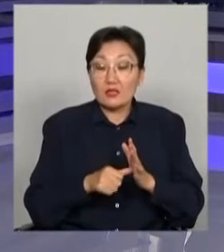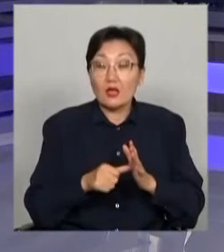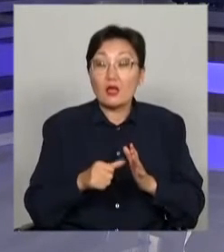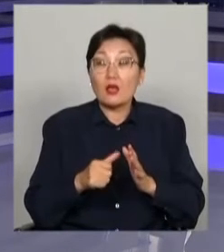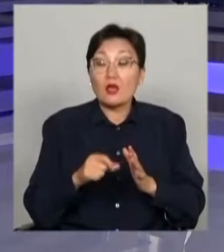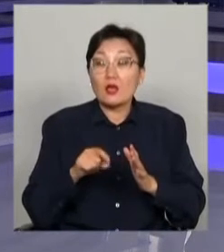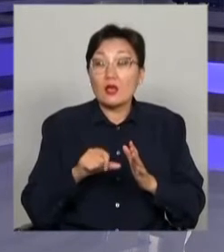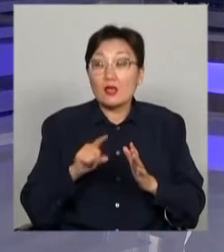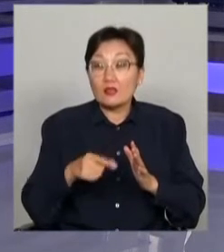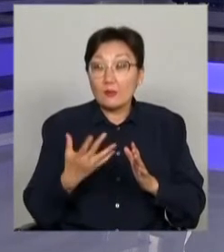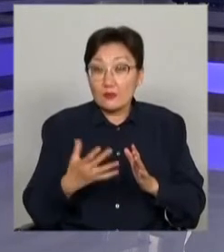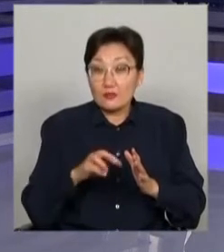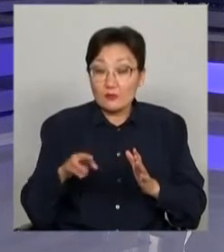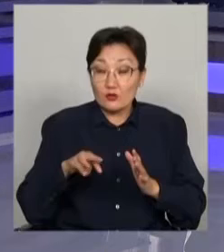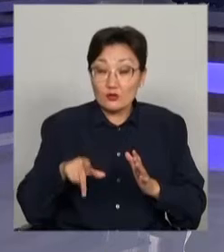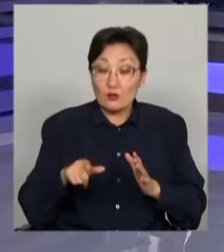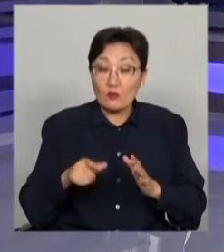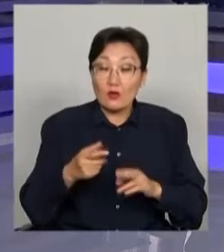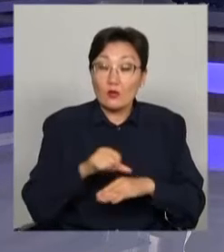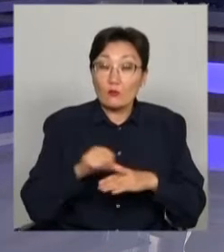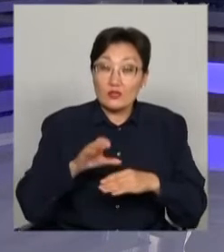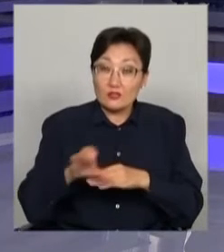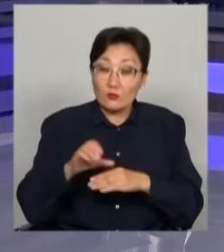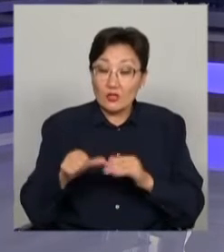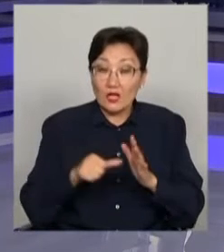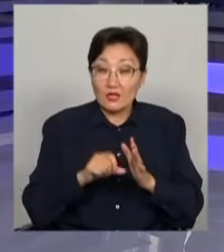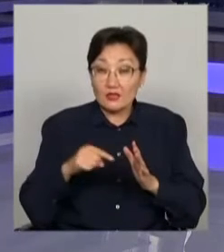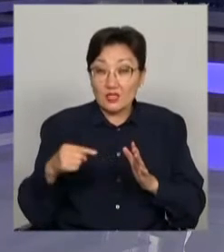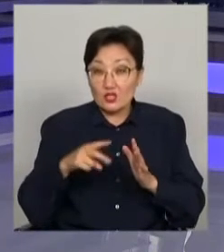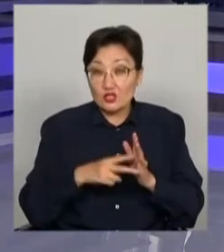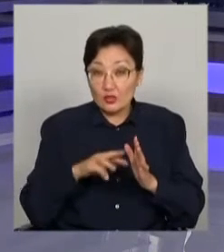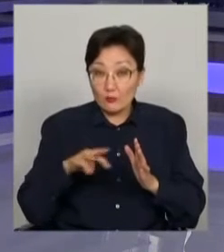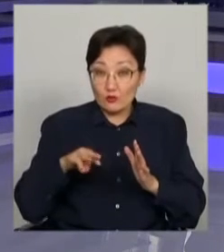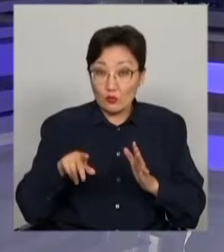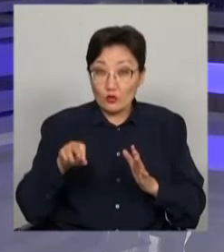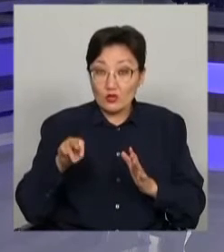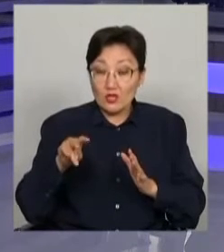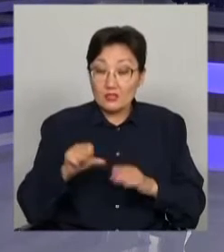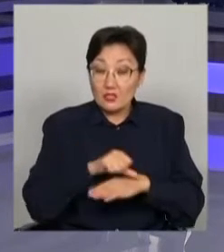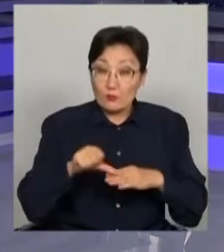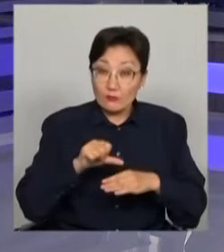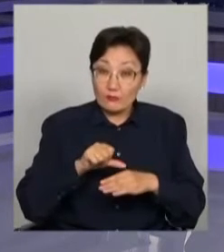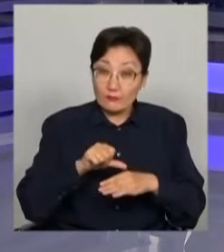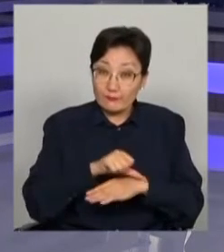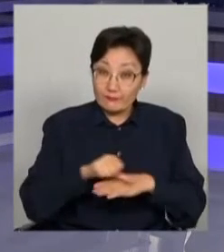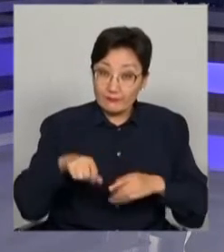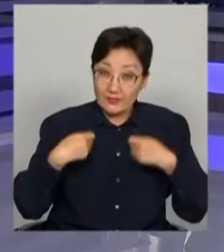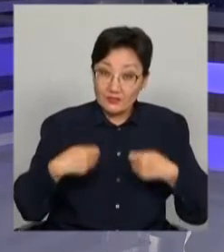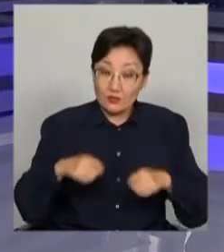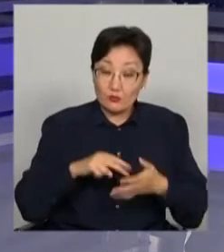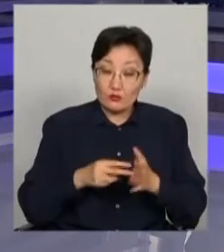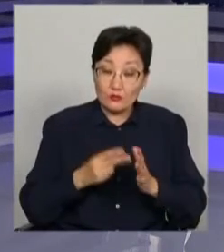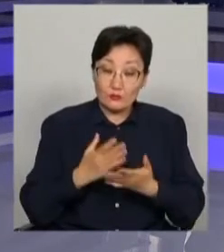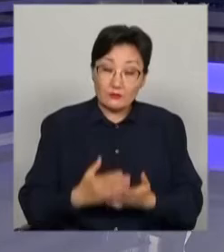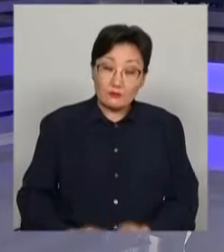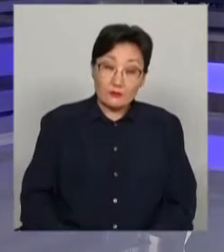тонна болатын болса, экспортқа сол шамада 6-7 миллион тоннасында сатуға жоспарымыз бар деп айтуға